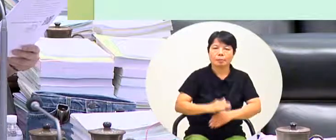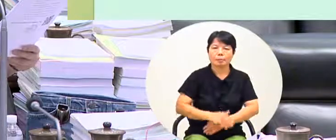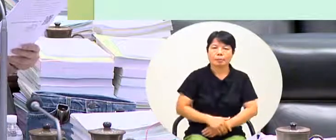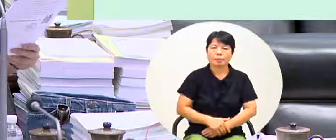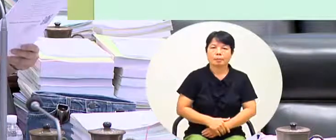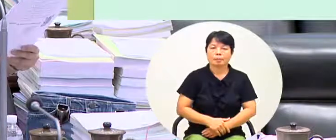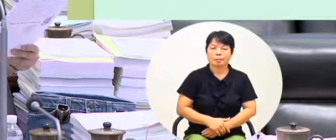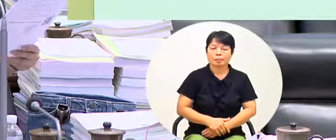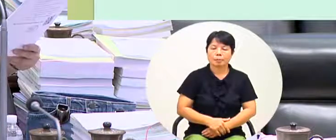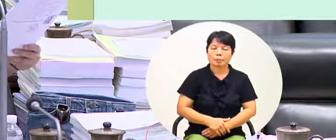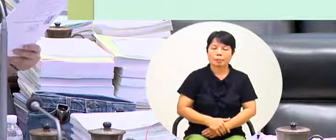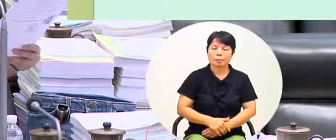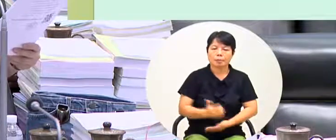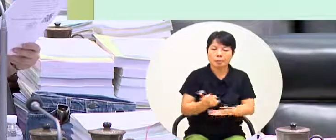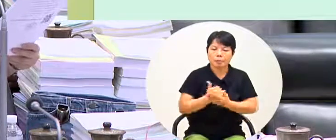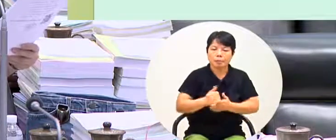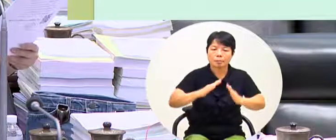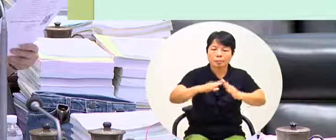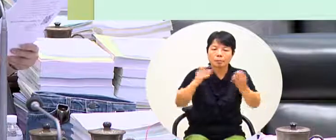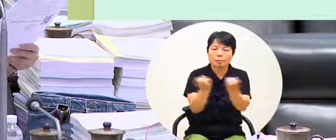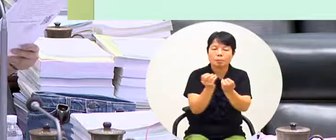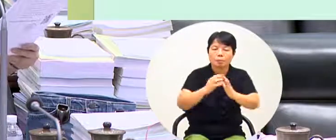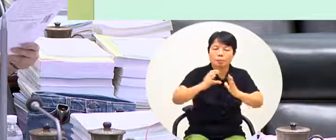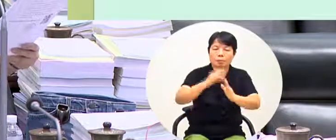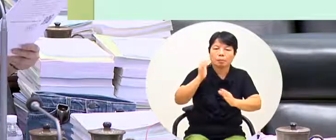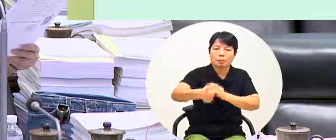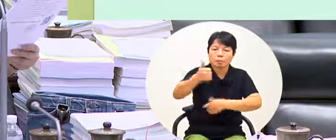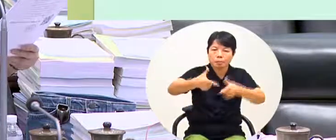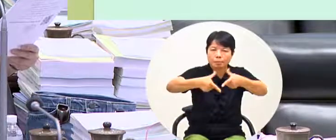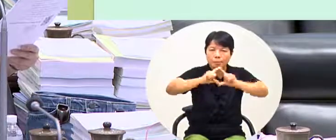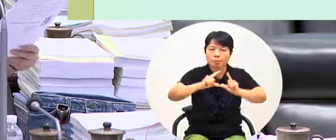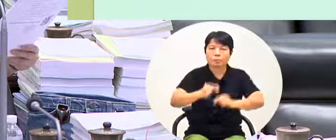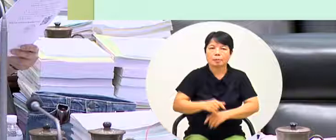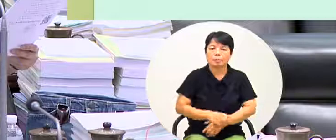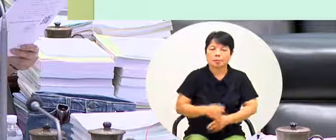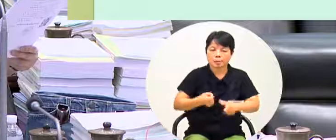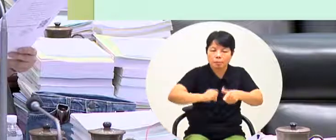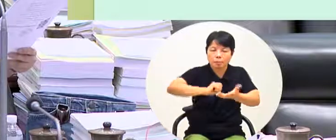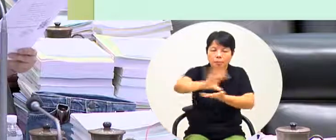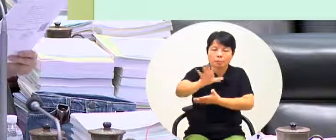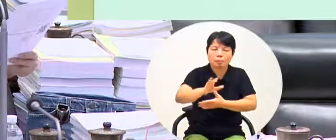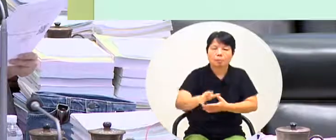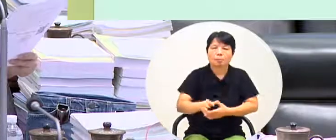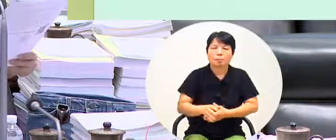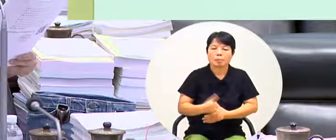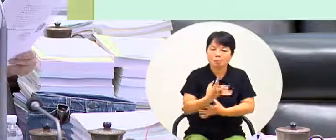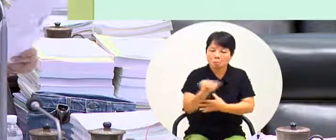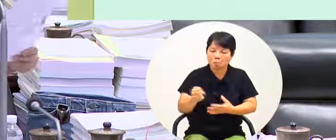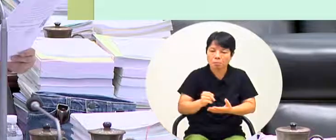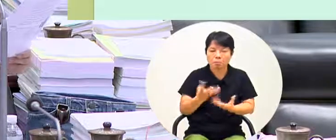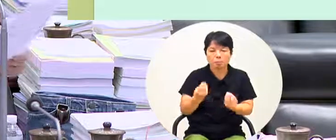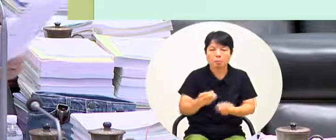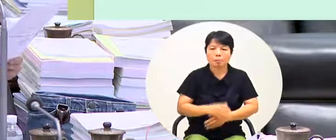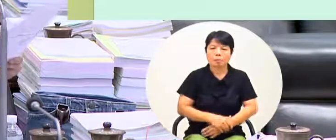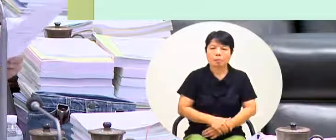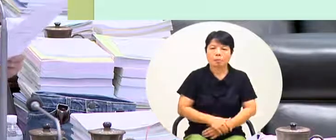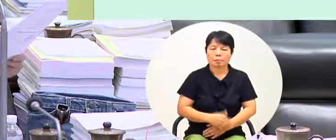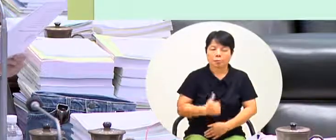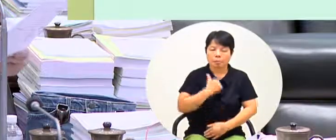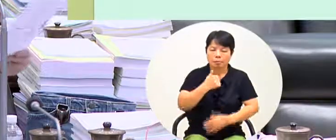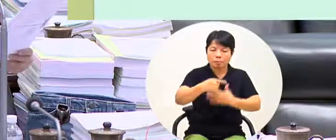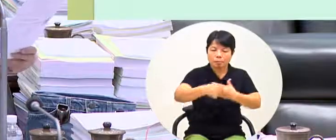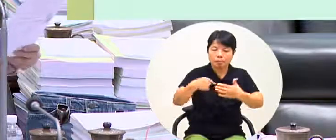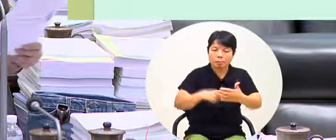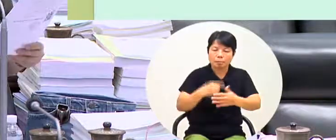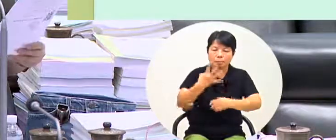说明，而且是没有公布数据呢，还是实际的情形？是不是跟你这个四年的8800户有